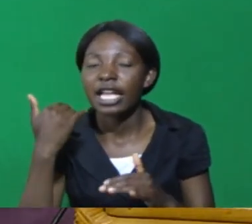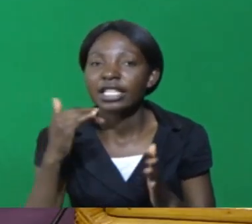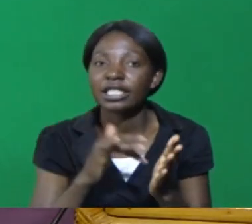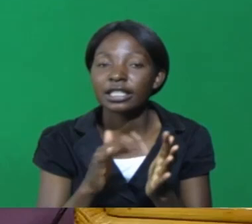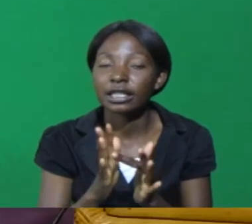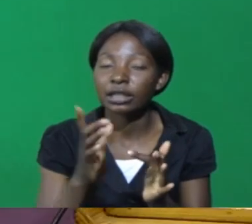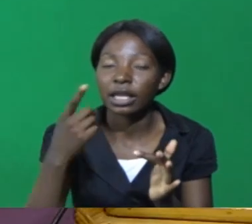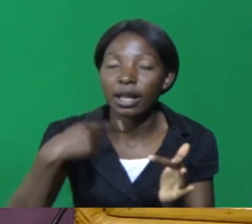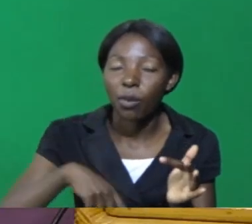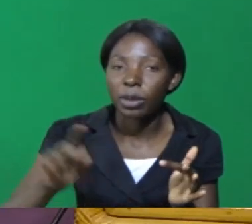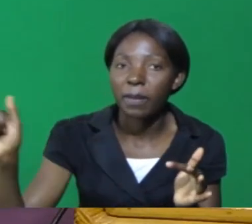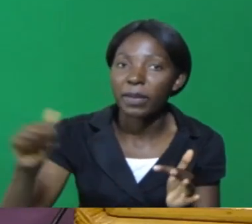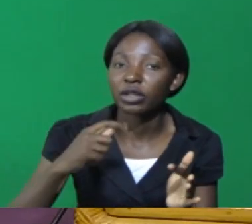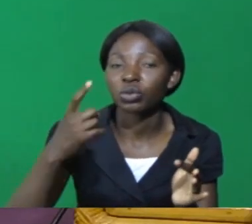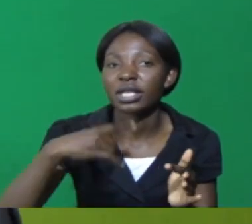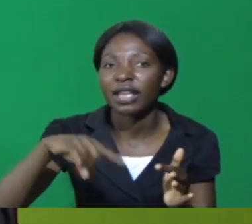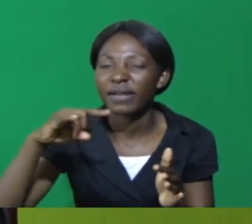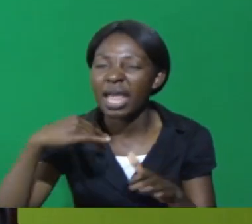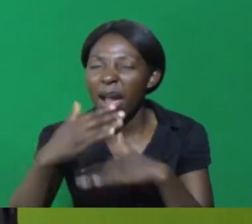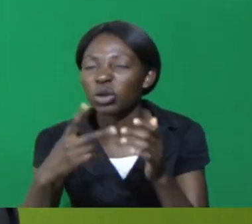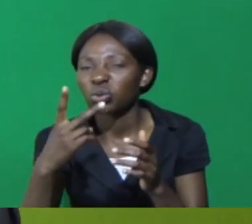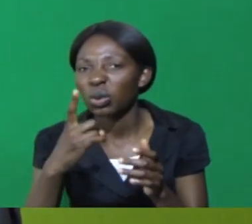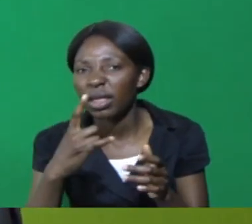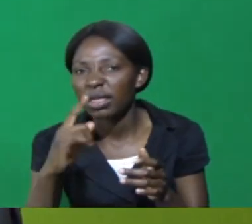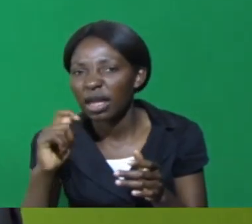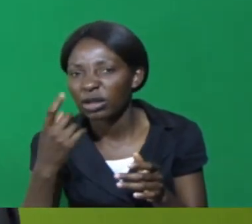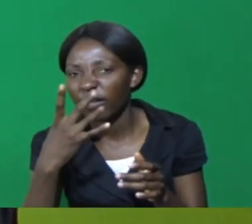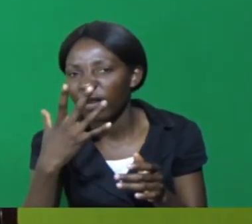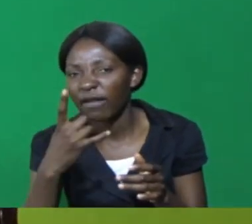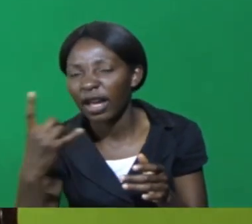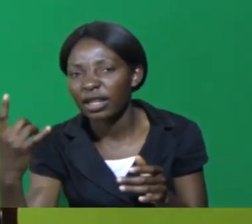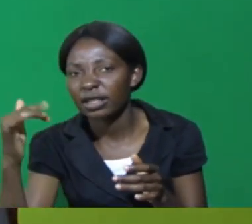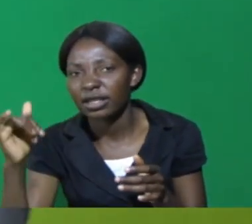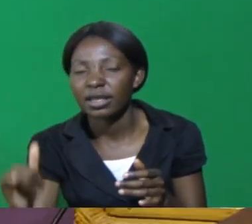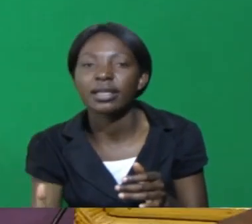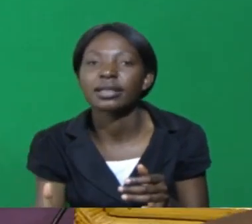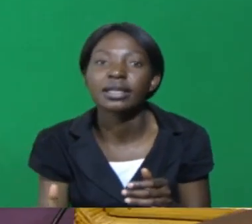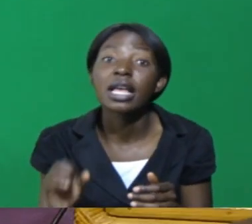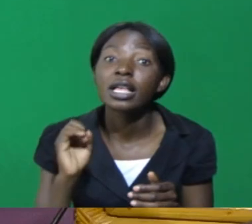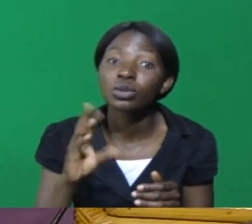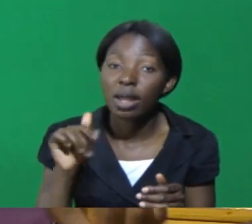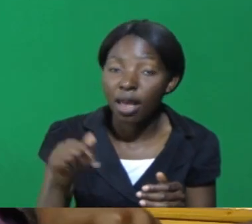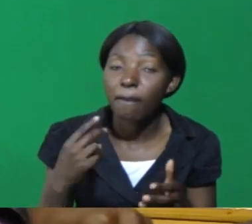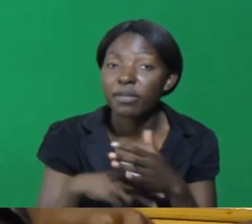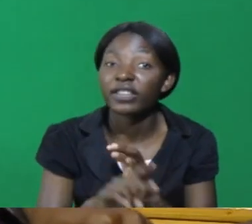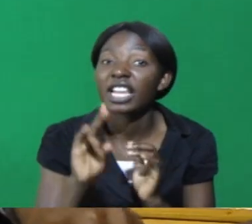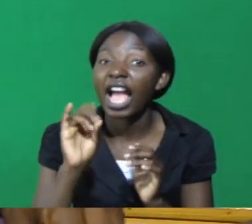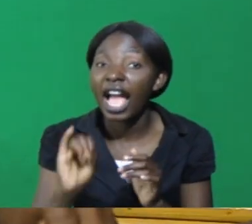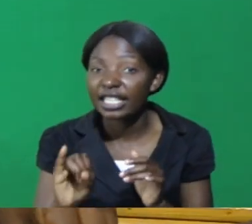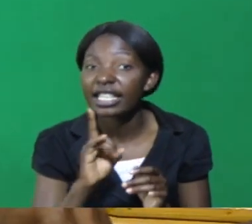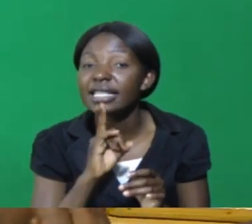about 2500 years pakapiwa chiprofita ichi. Right. Ndo zviri kunzi naIsaya manje kune mumwe